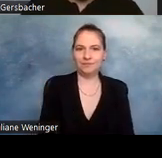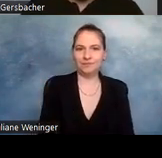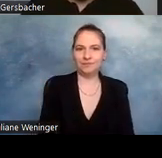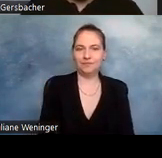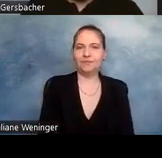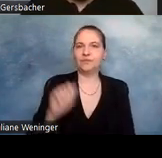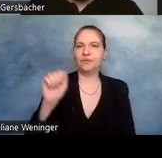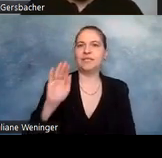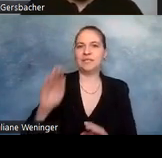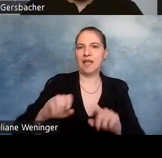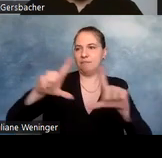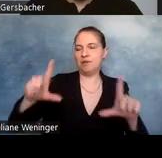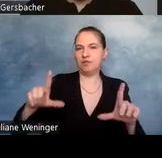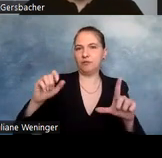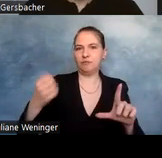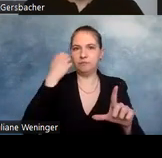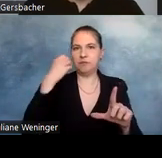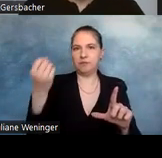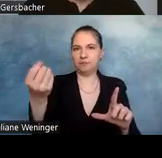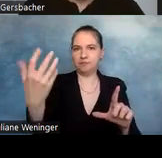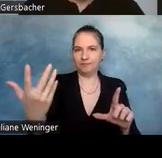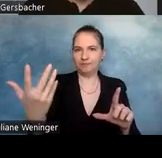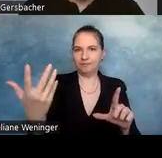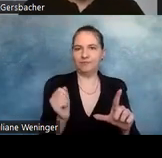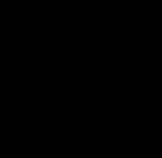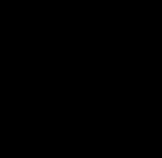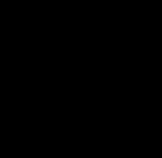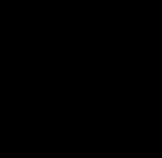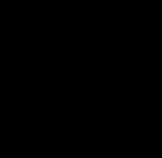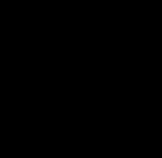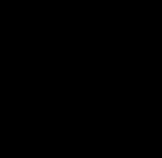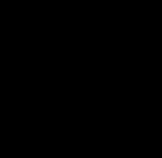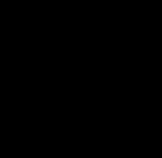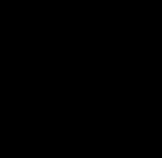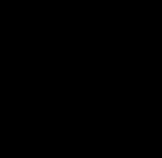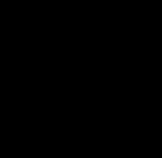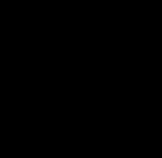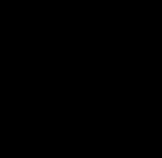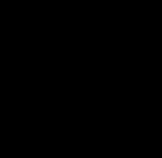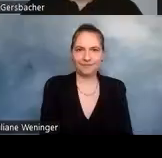Bildschirm teilen und uns den Easy Web Check vorstellen.